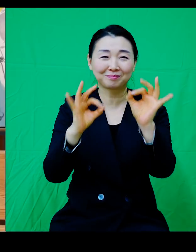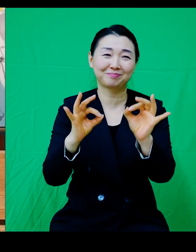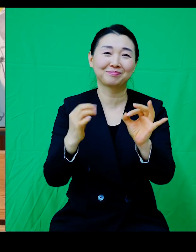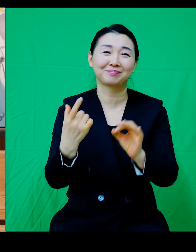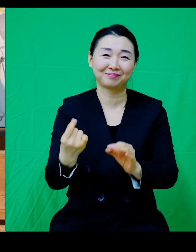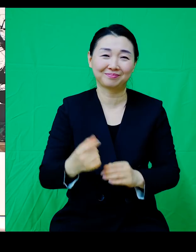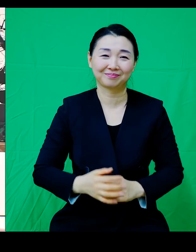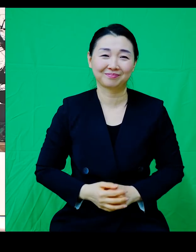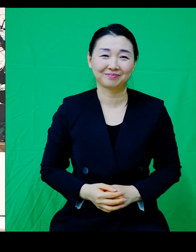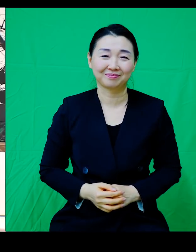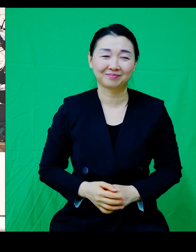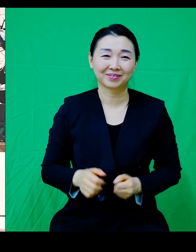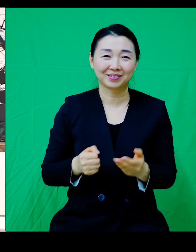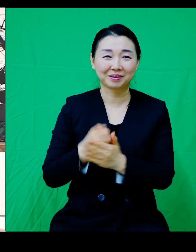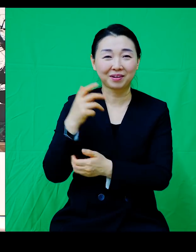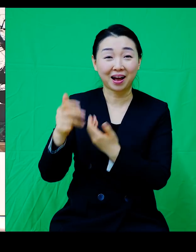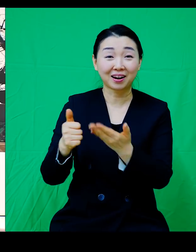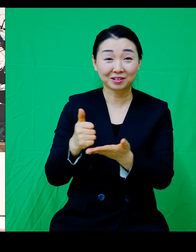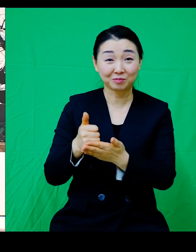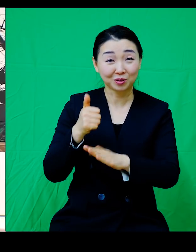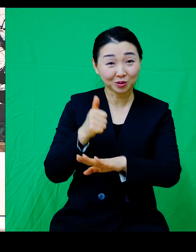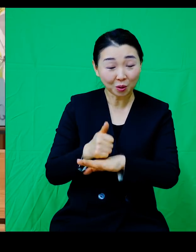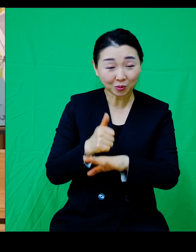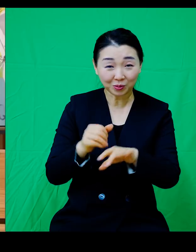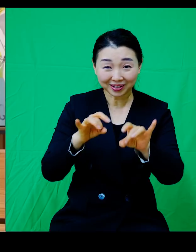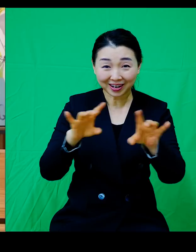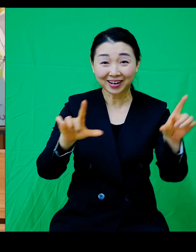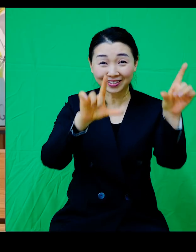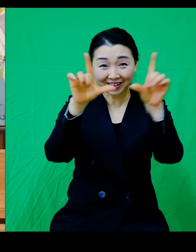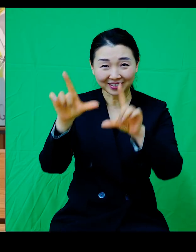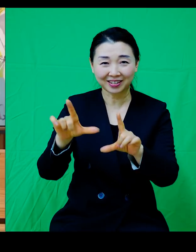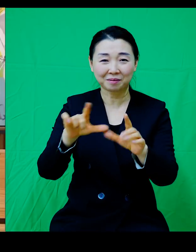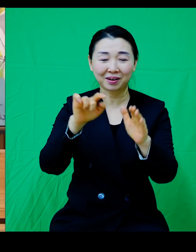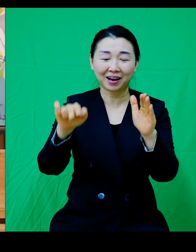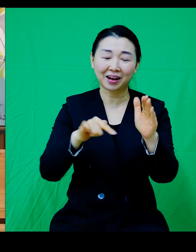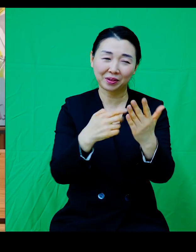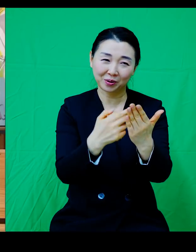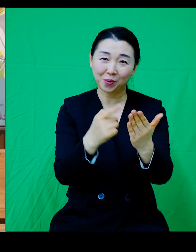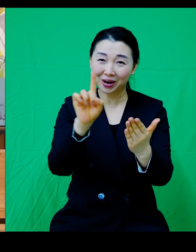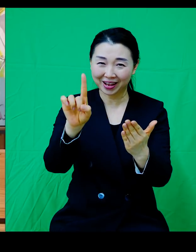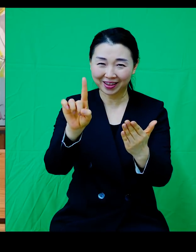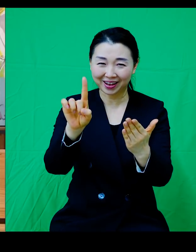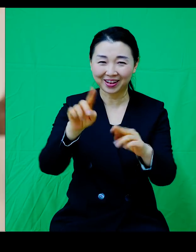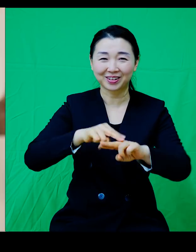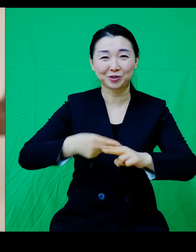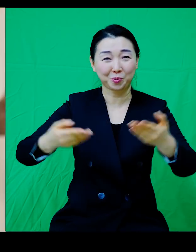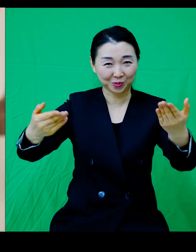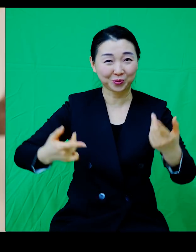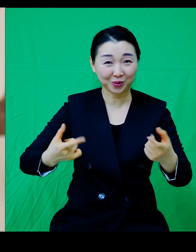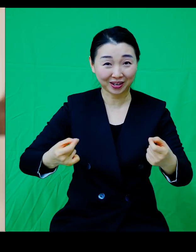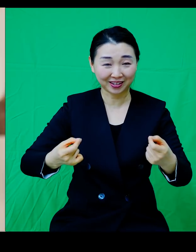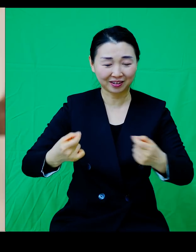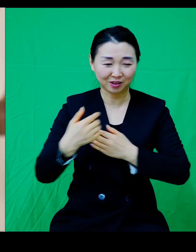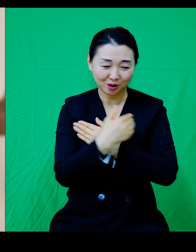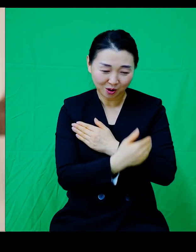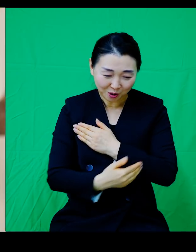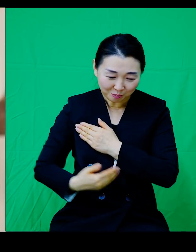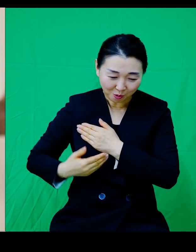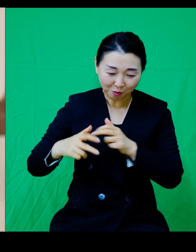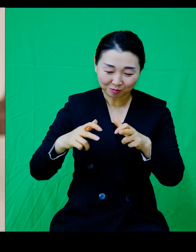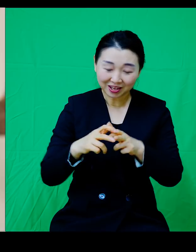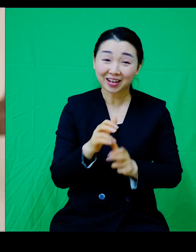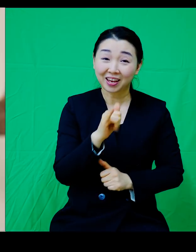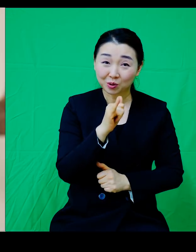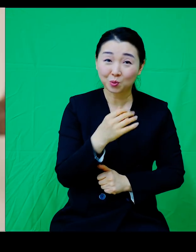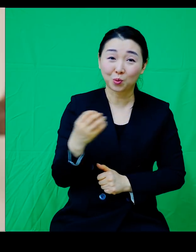내 답을 보게 되는 거죠. 그래서 하나님은 결국 각자의 삶에 거울을 하나씩 주시는 것 같아요. 그것이 몸이